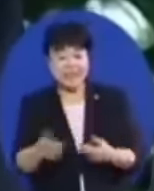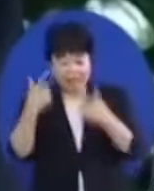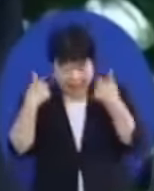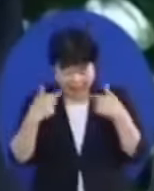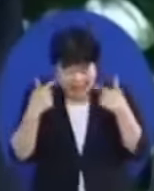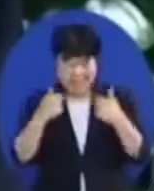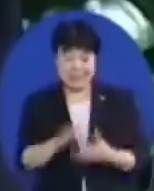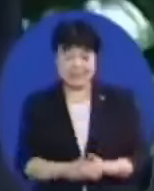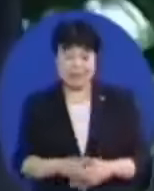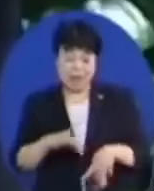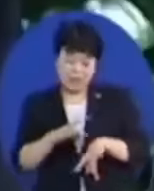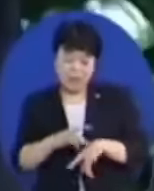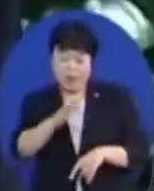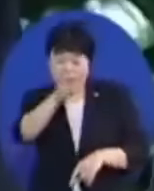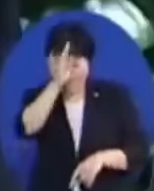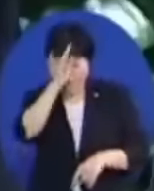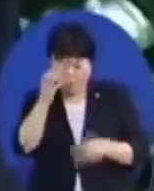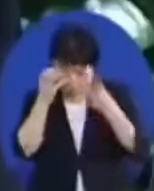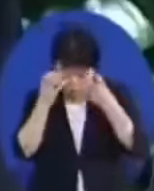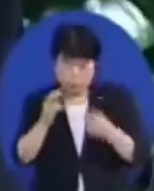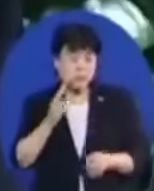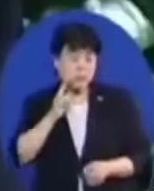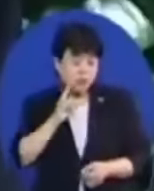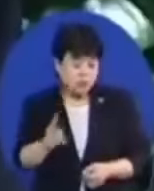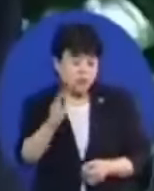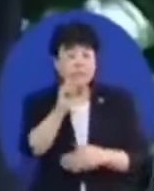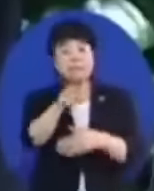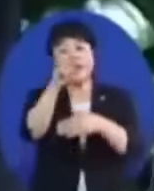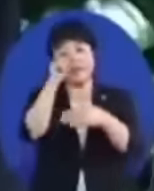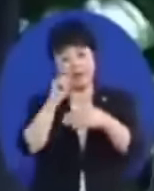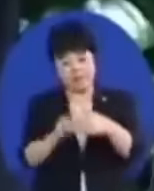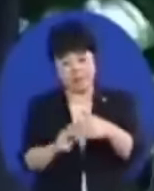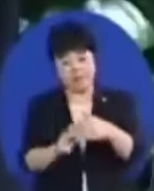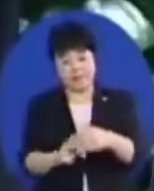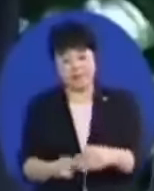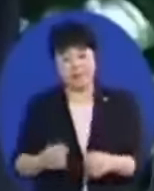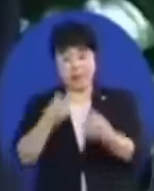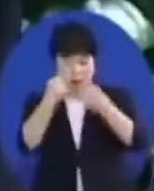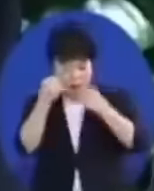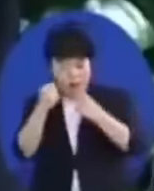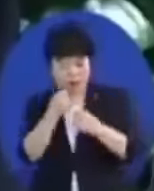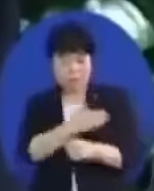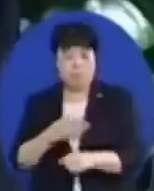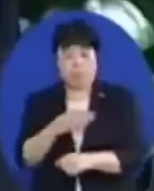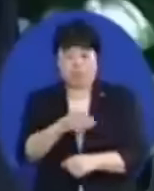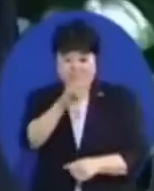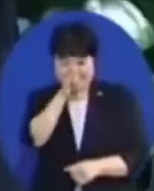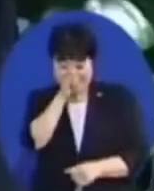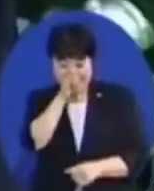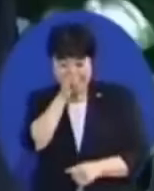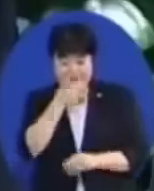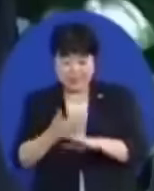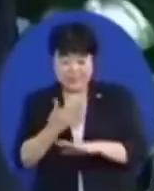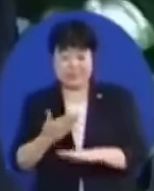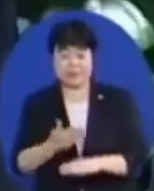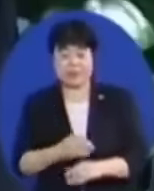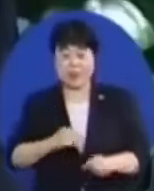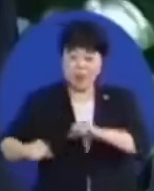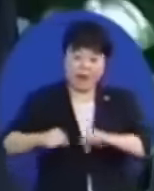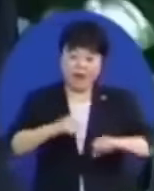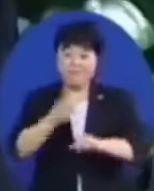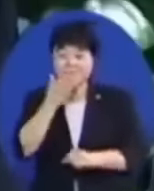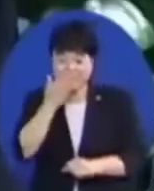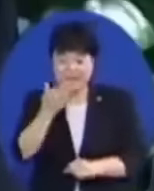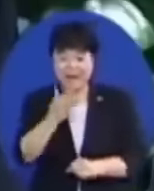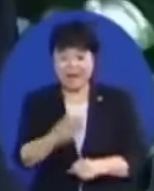항상 관절염으로 고통을 하면서도 자기 마음속에는 건강한 몸을 가지고 다른 사람처럼 활달이